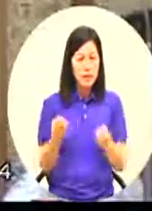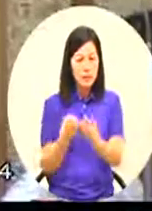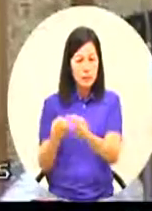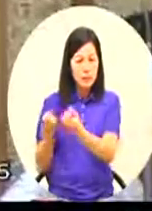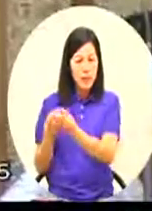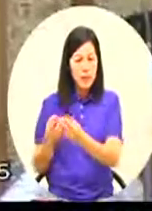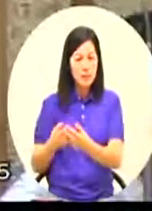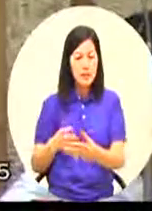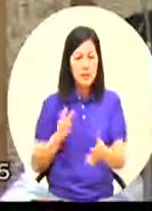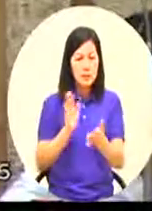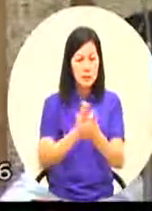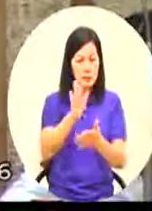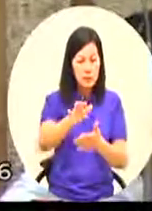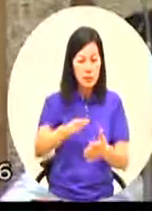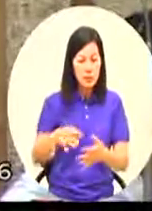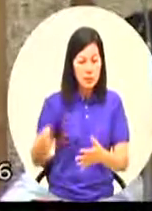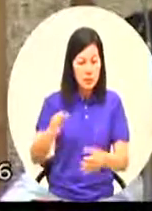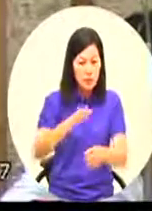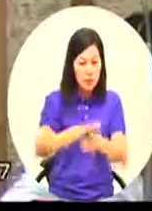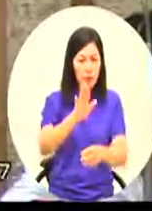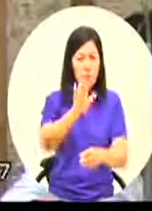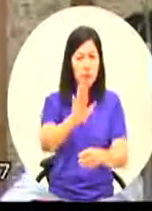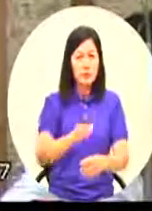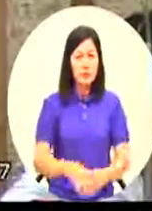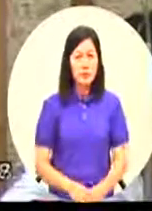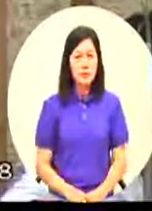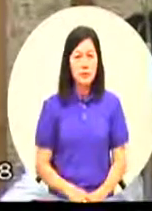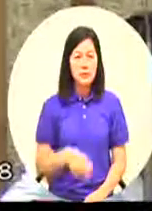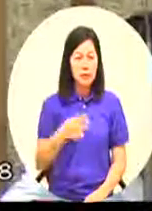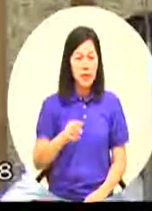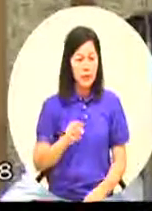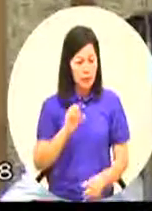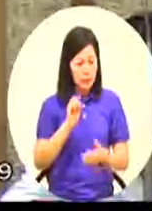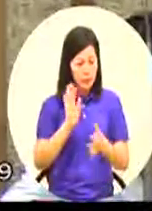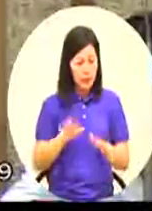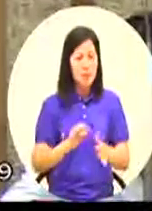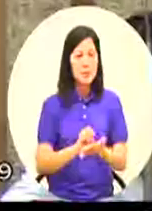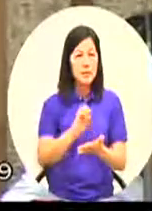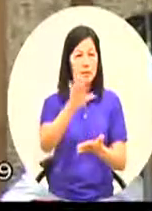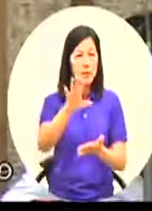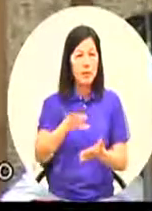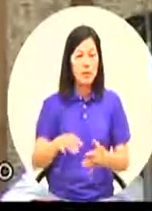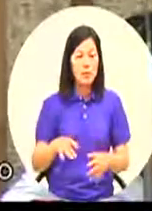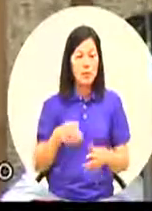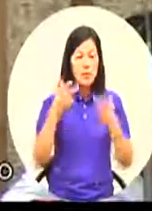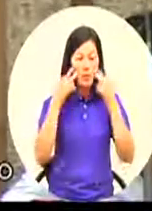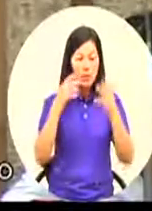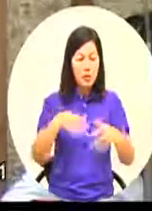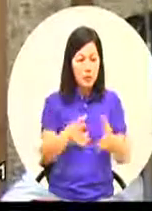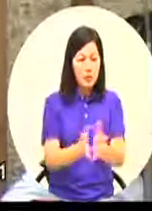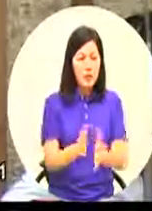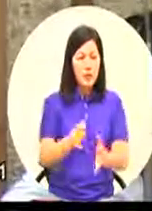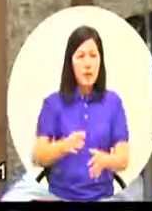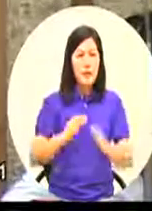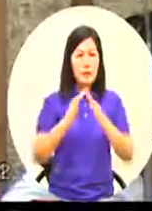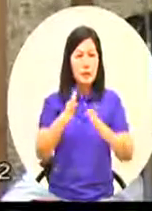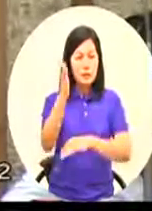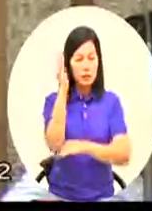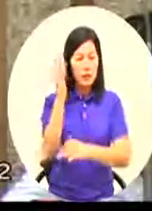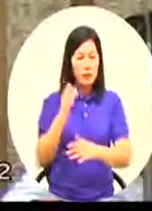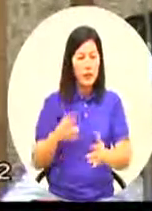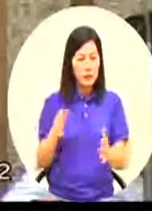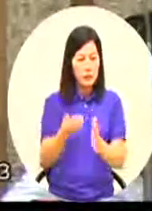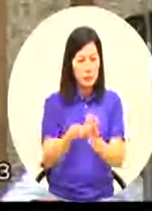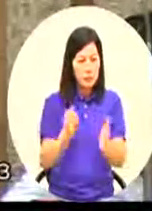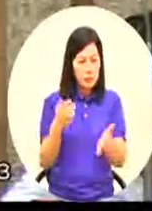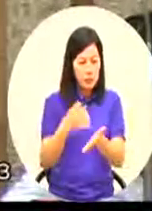后复建的一个经费可以申请。那刚刚我跟议员报告这个部落安全计划是我们市府编列的，那这个部分呢，其